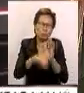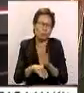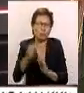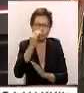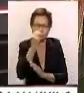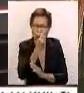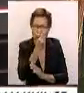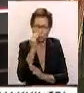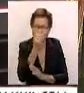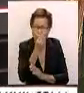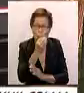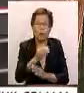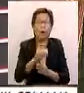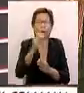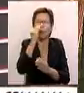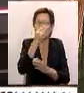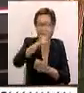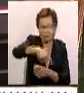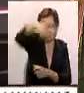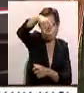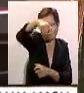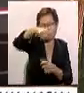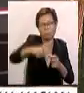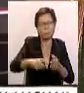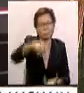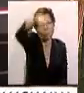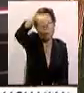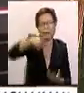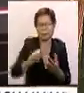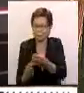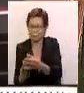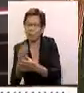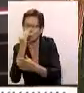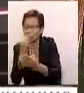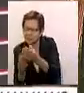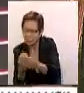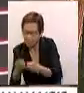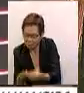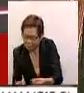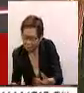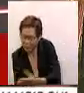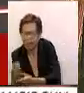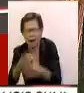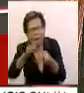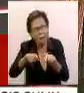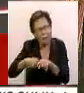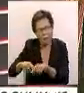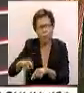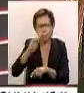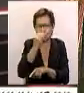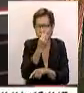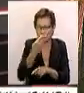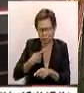Bunga dia ada yang bunga gantung, ada bunga tanam atas tanah. Jadi ada bunga petunia, macam-macam jenis bunga yang kita dapat tengok